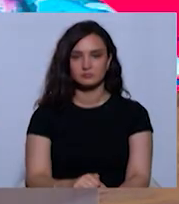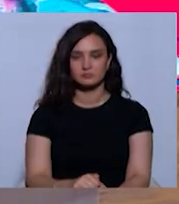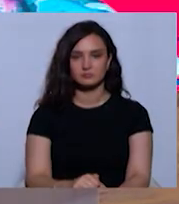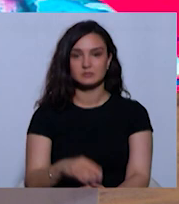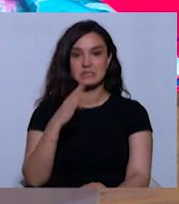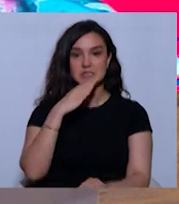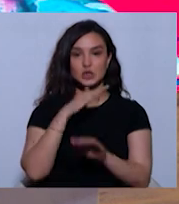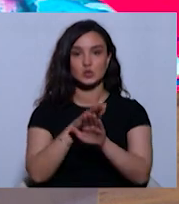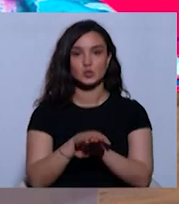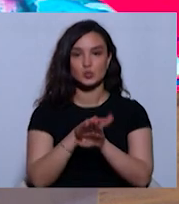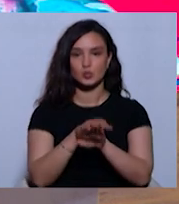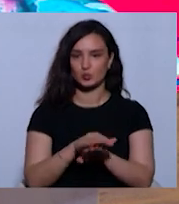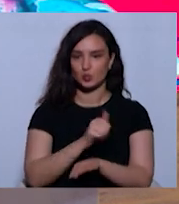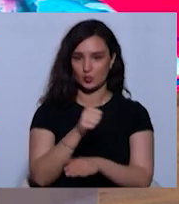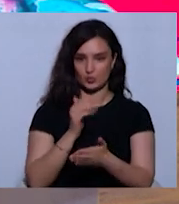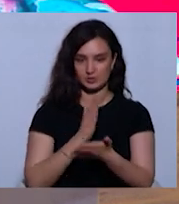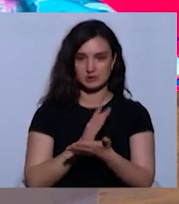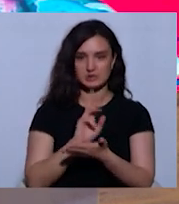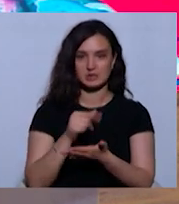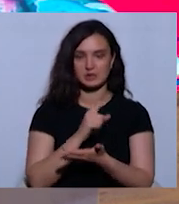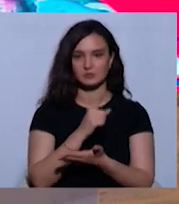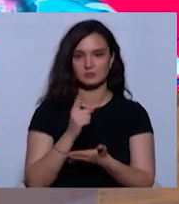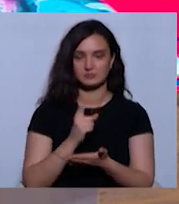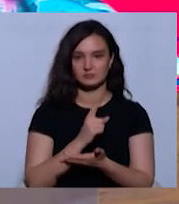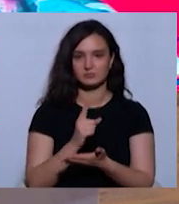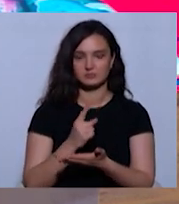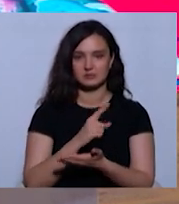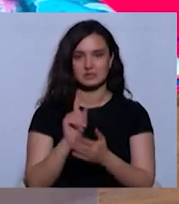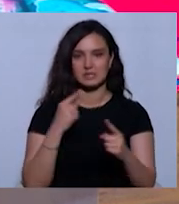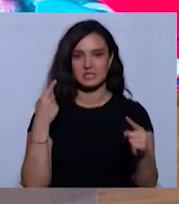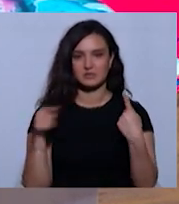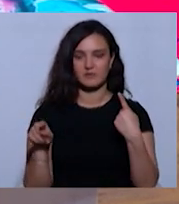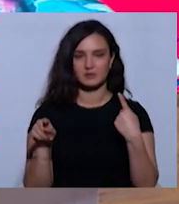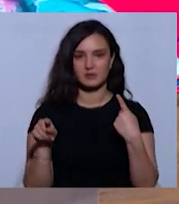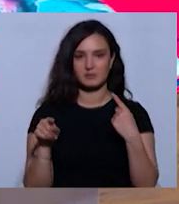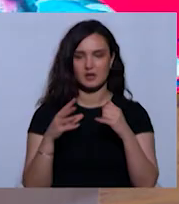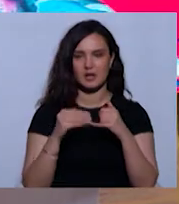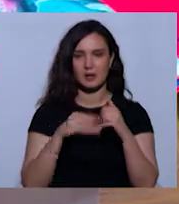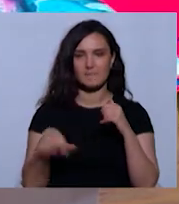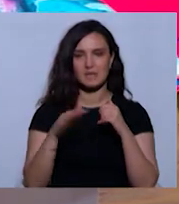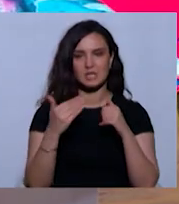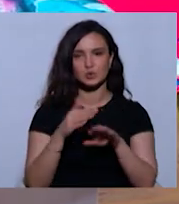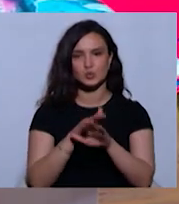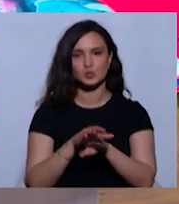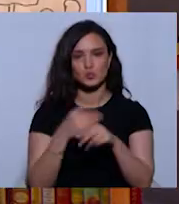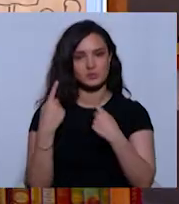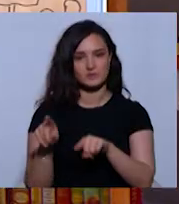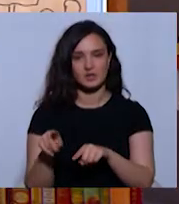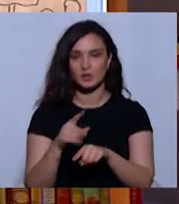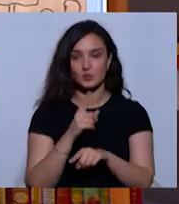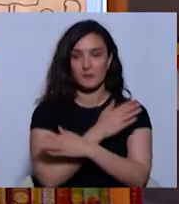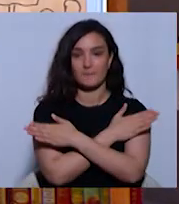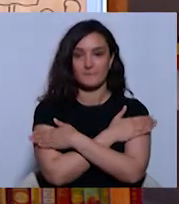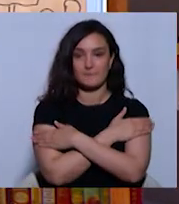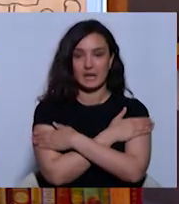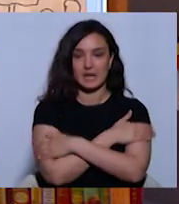წყლის კუ როგორია და რატო რითი განსხვავდება ხმელეთის კუსგან, იცით? აი ეს